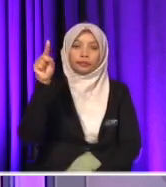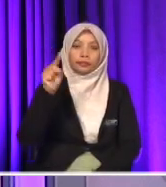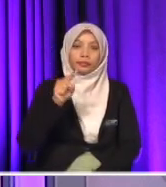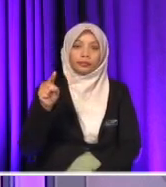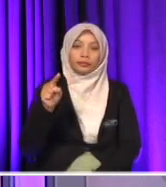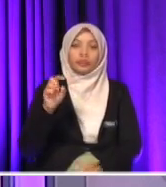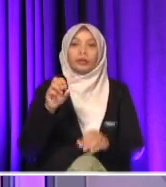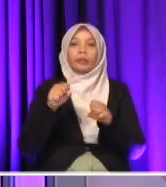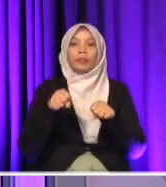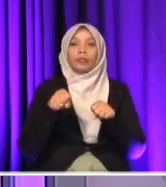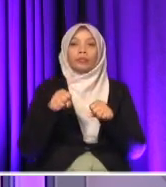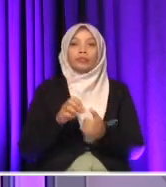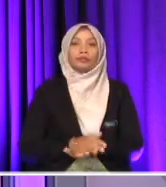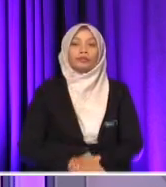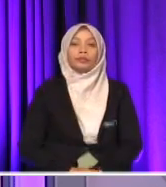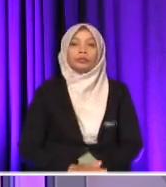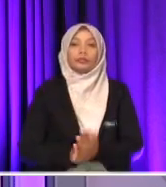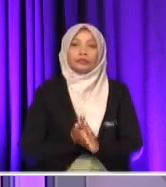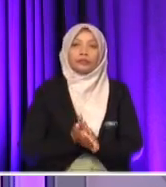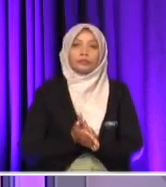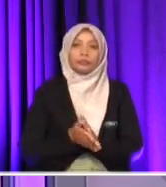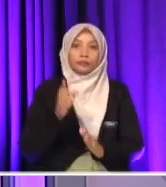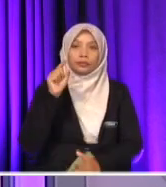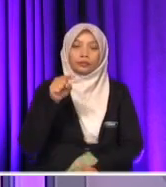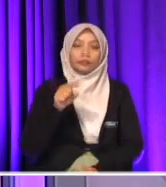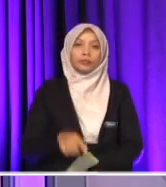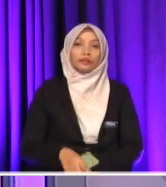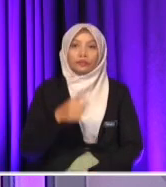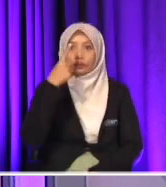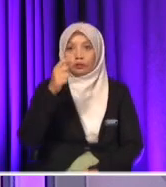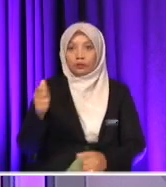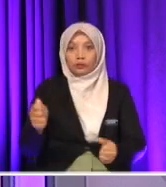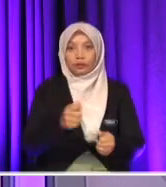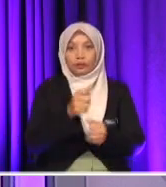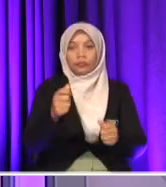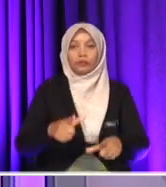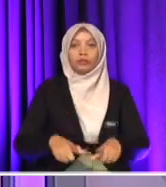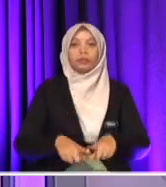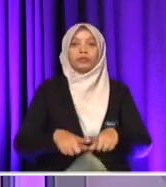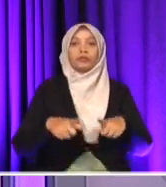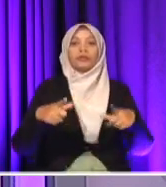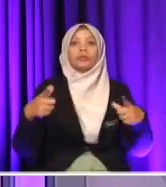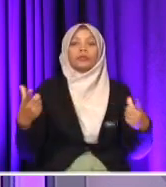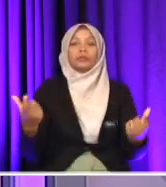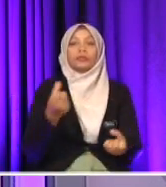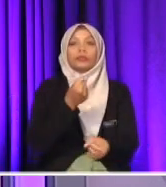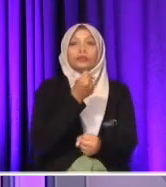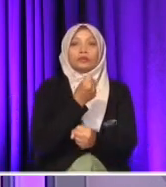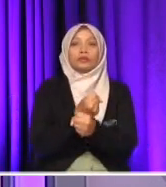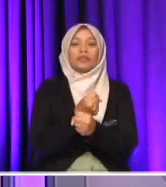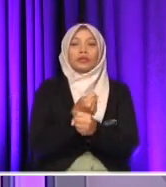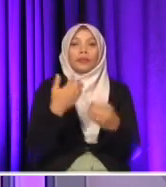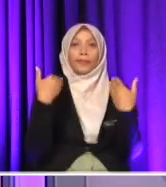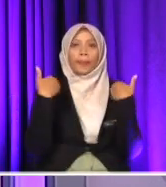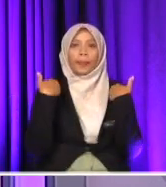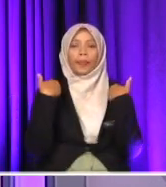boleh jadi Z. Okey, untuk kat sini. Okey, untuk arus ni pula selain pada arus sumber, kita boleh ada banyak